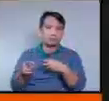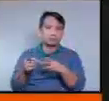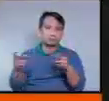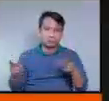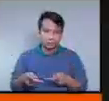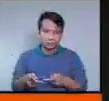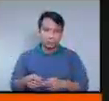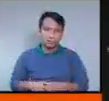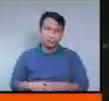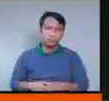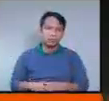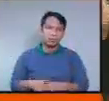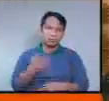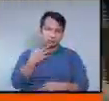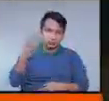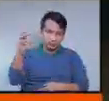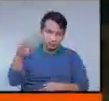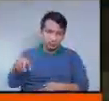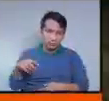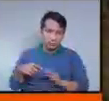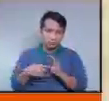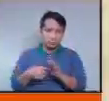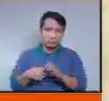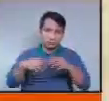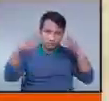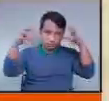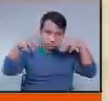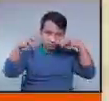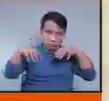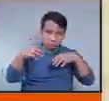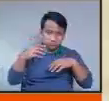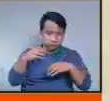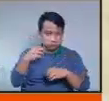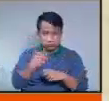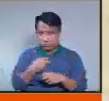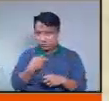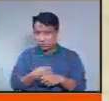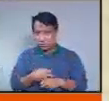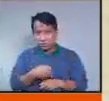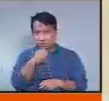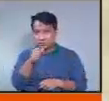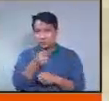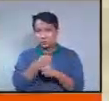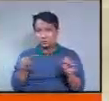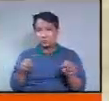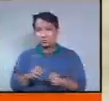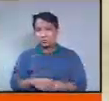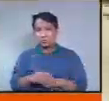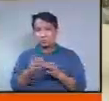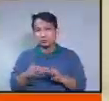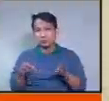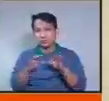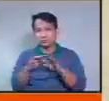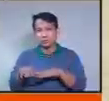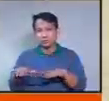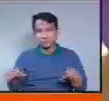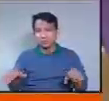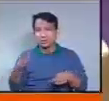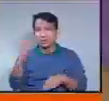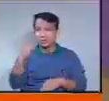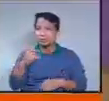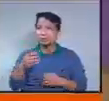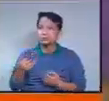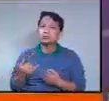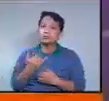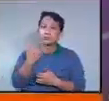kalagayan, masyadong mainit sa mga tents, and kapag umulan hindi sila safe, especially yung mga bata, kaya nagkakaroon ng